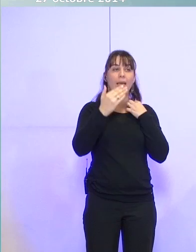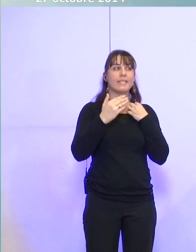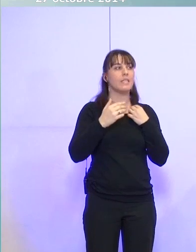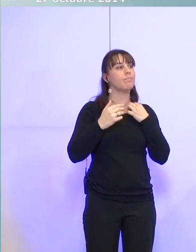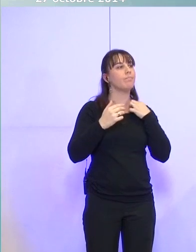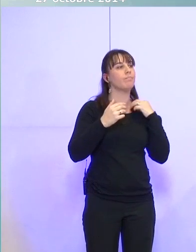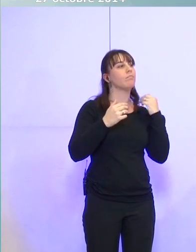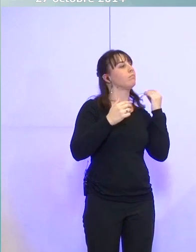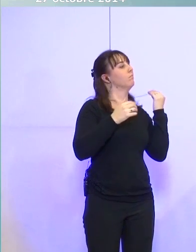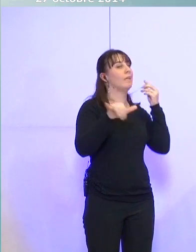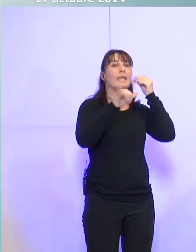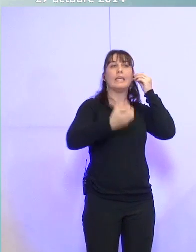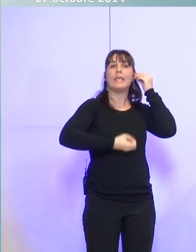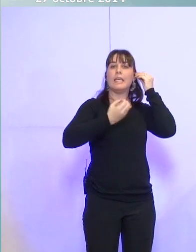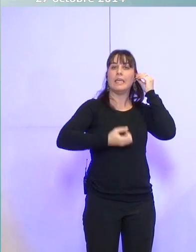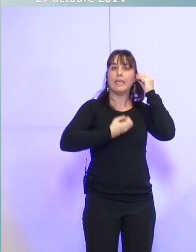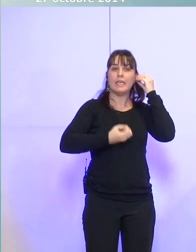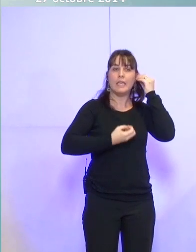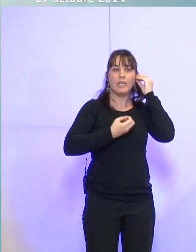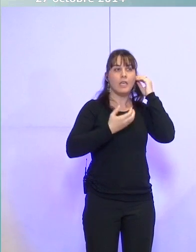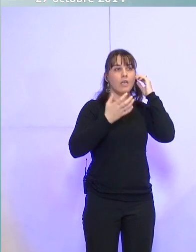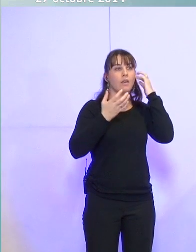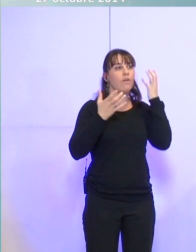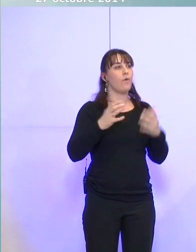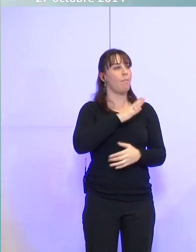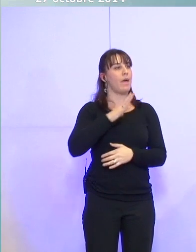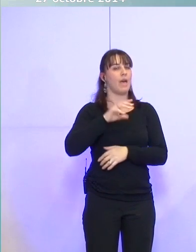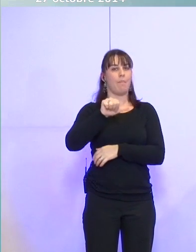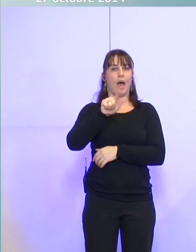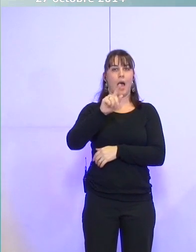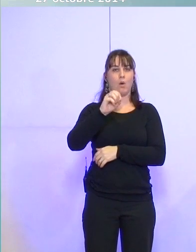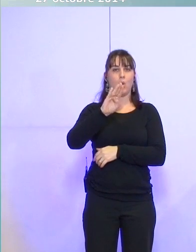Y a-t-il des prises de parole ? Madame Agoubian.